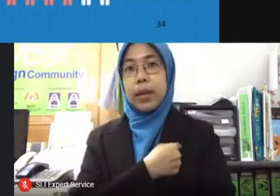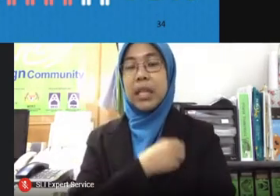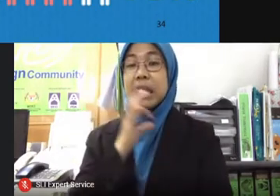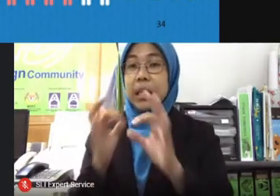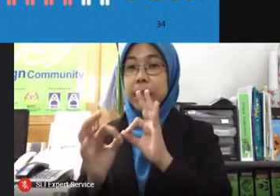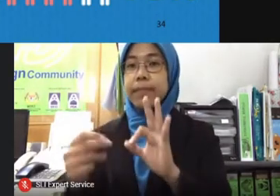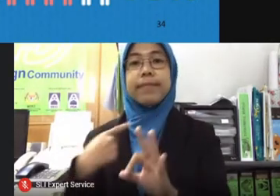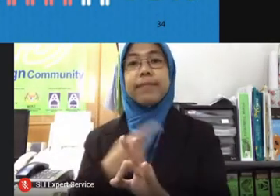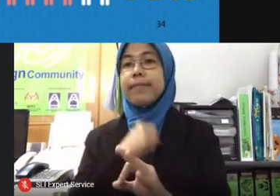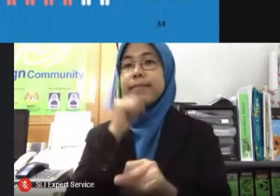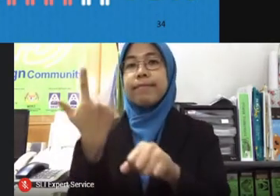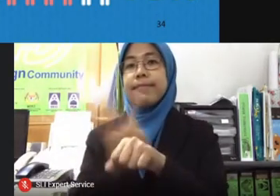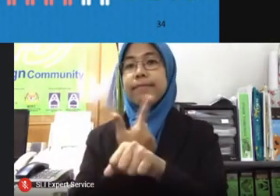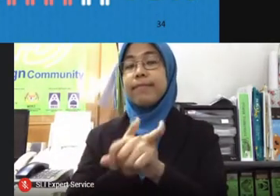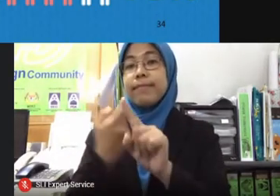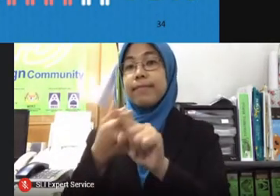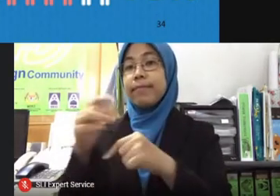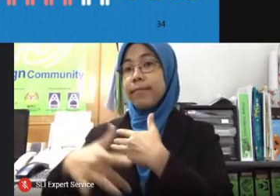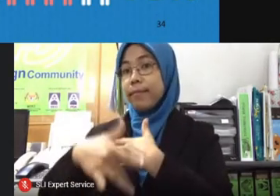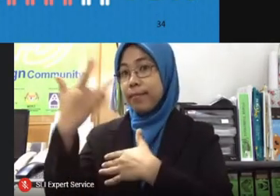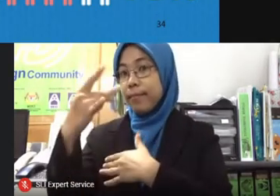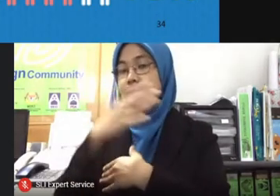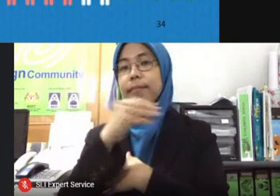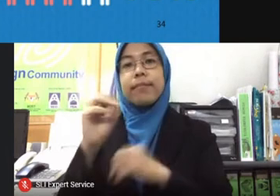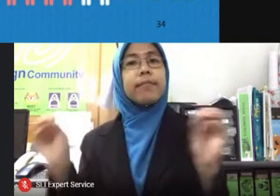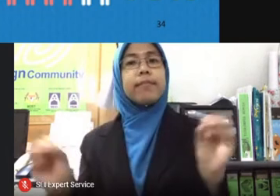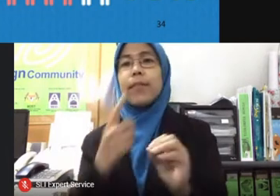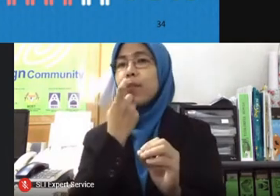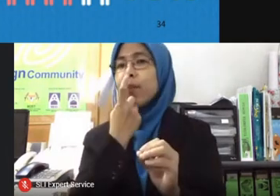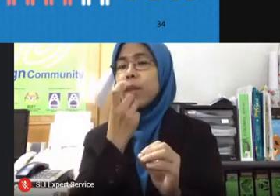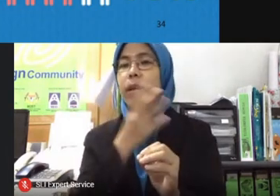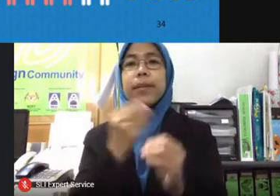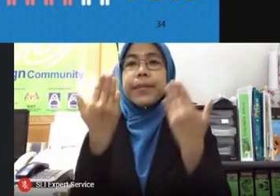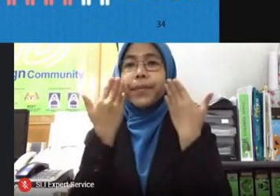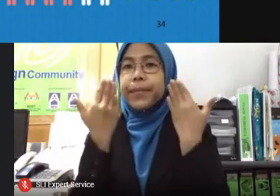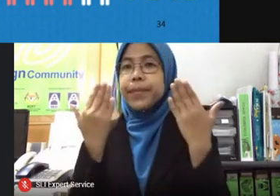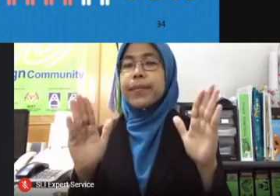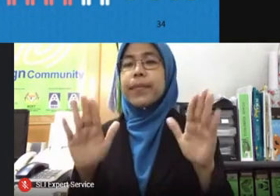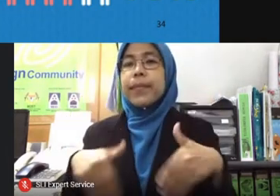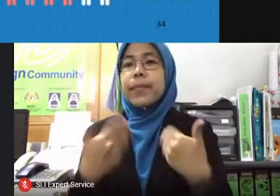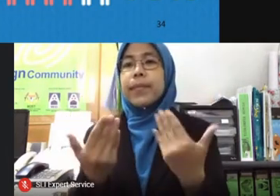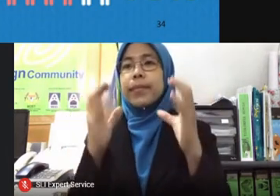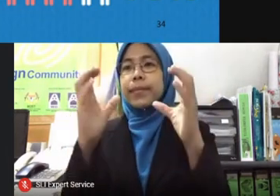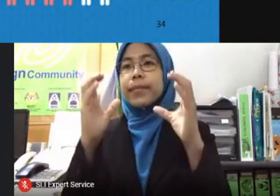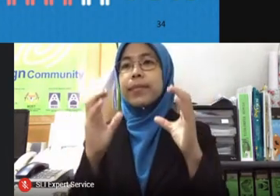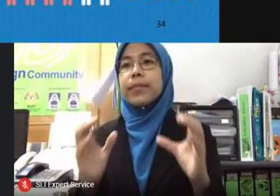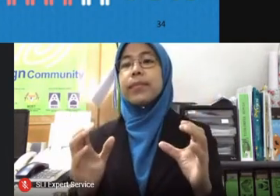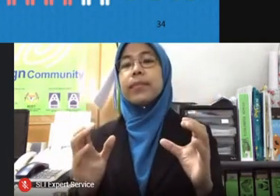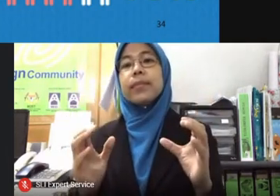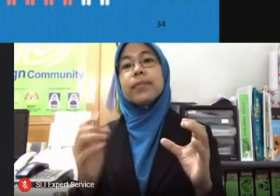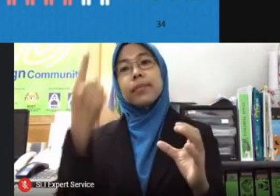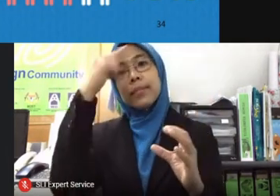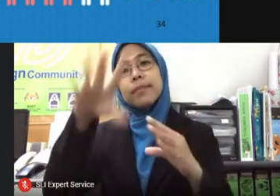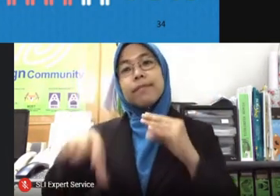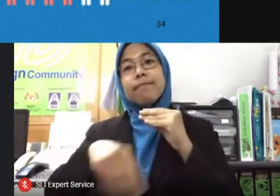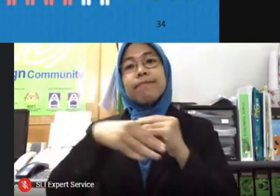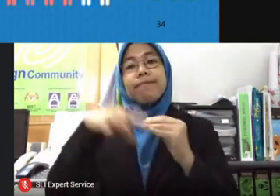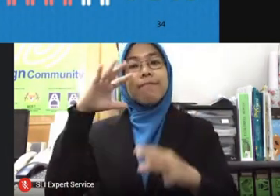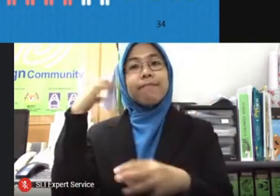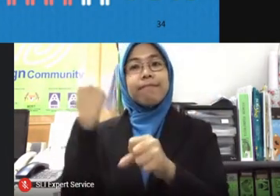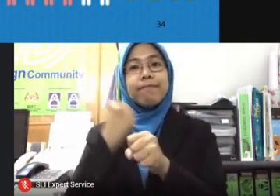kita tidak praktis daripada awal ataupun kita tak ada ilmu dan kita tak tahu macam mana nak menambah keyakinan